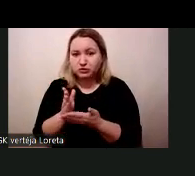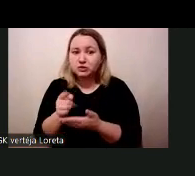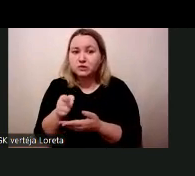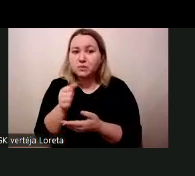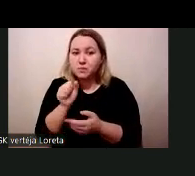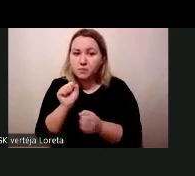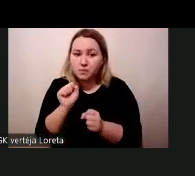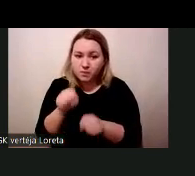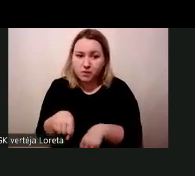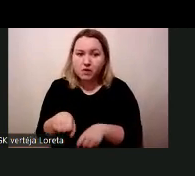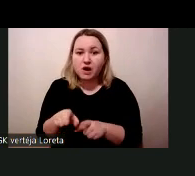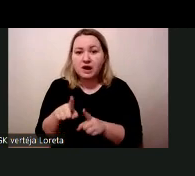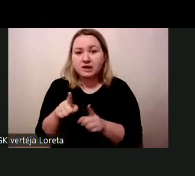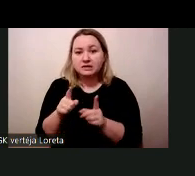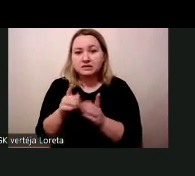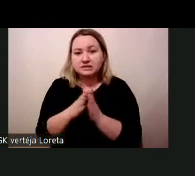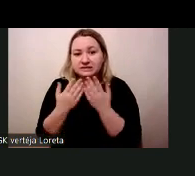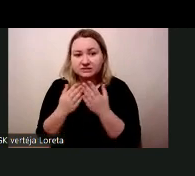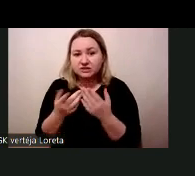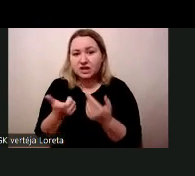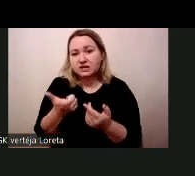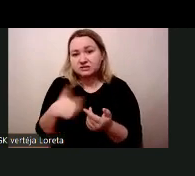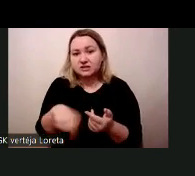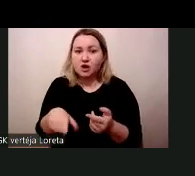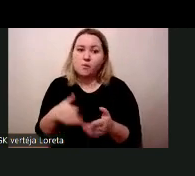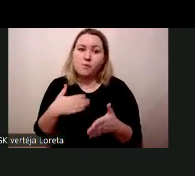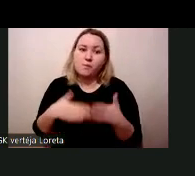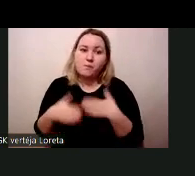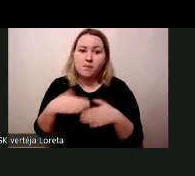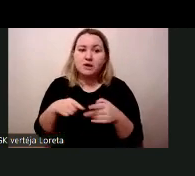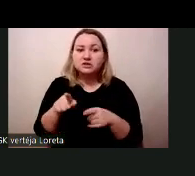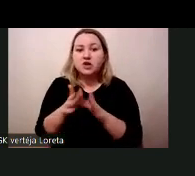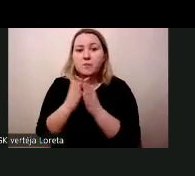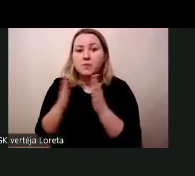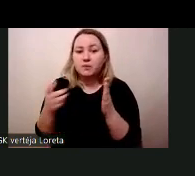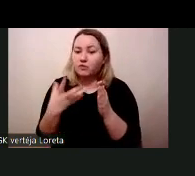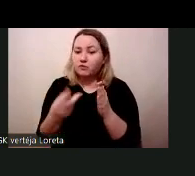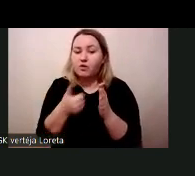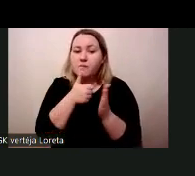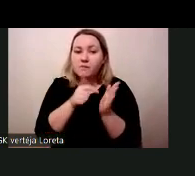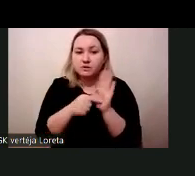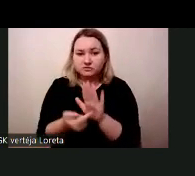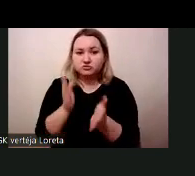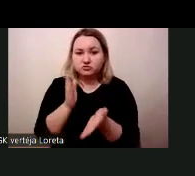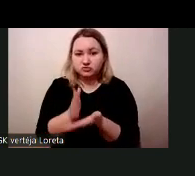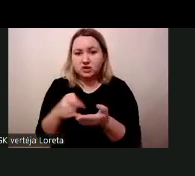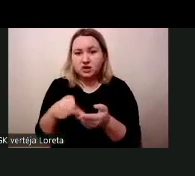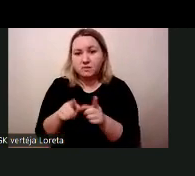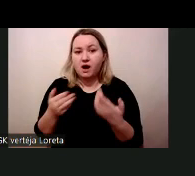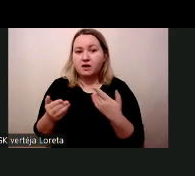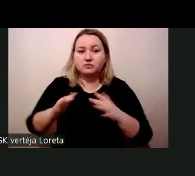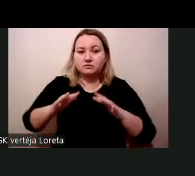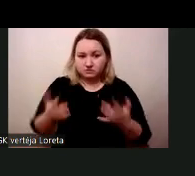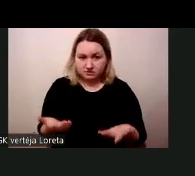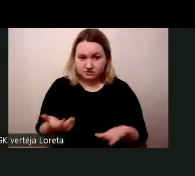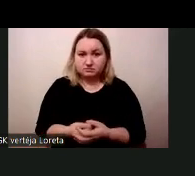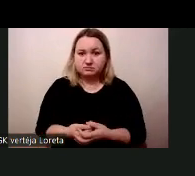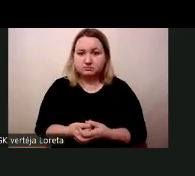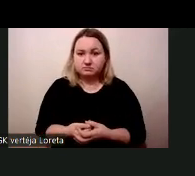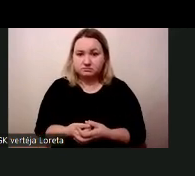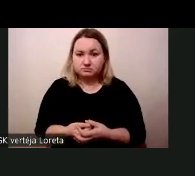būtų padėtos knygos skaitimui savo namų. Štai čia biblioteka yra pavyzdys to, kaip visą tai atrodo